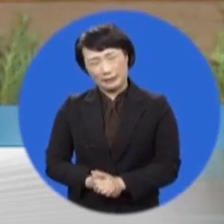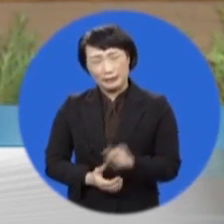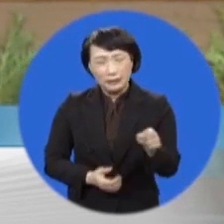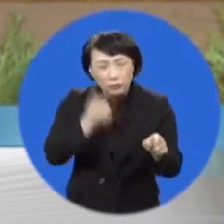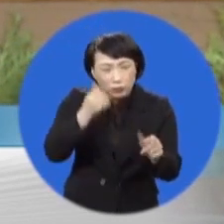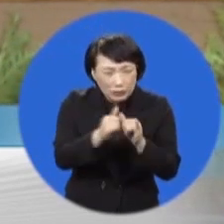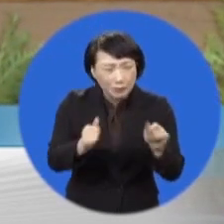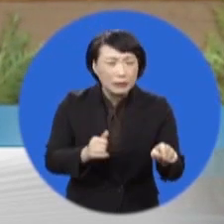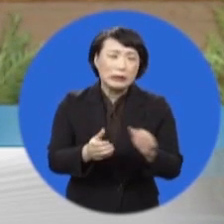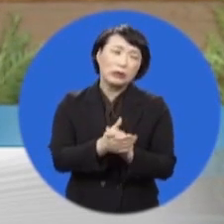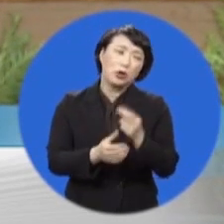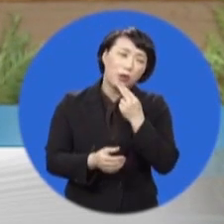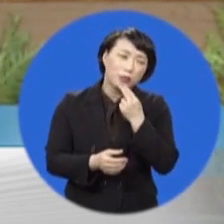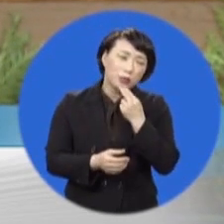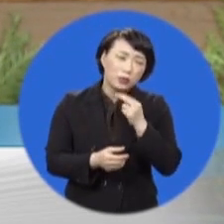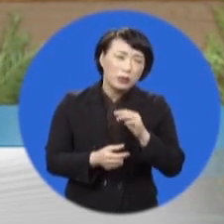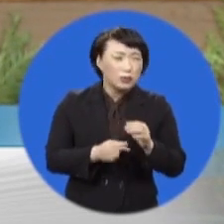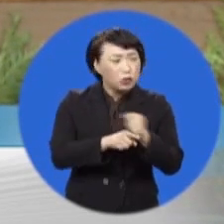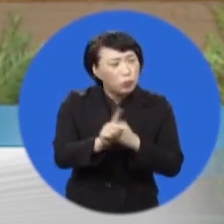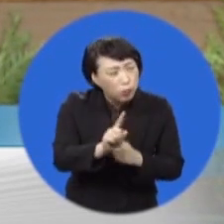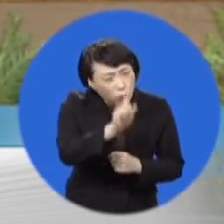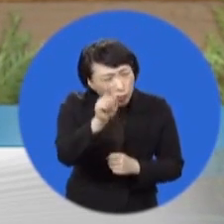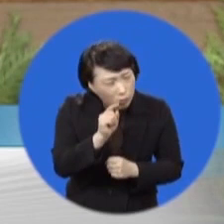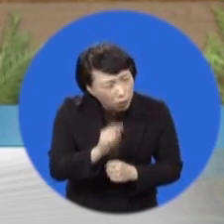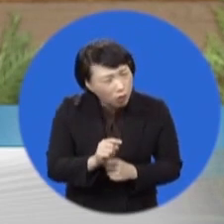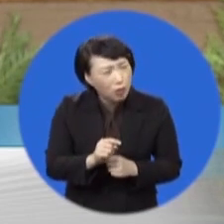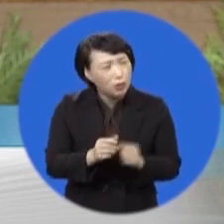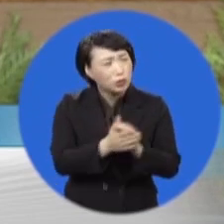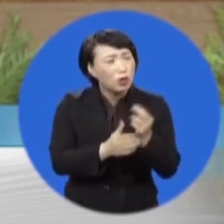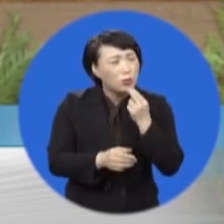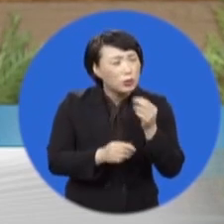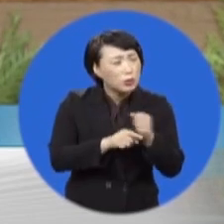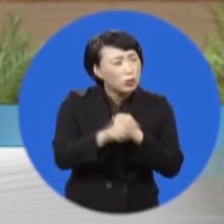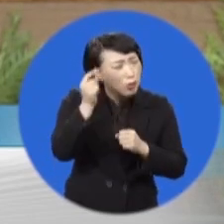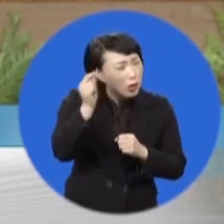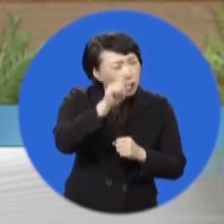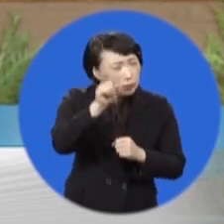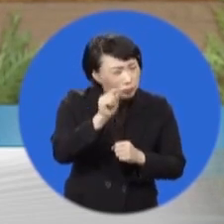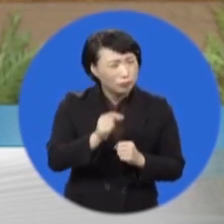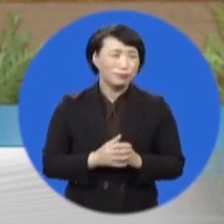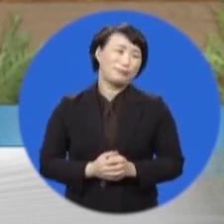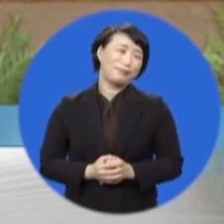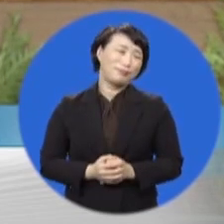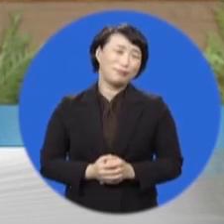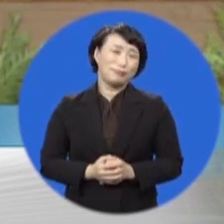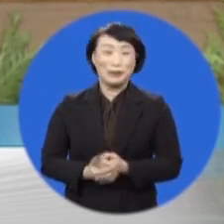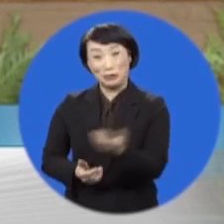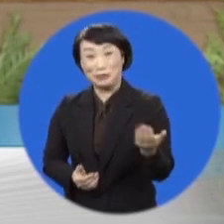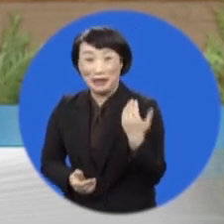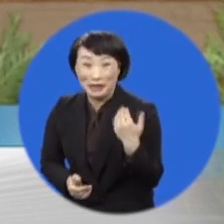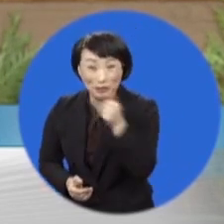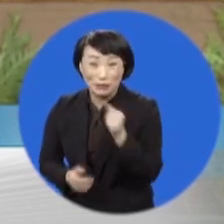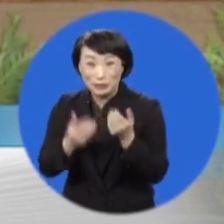기도 않아 랩만 아니오 가 줍니다 인구 아잉 나 예 여부나 타투